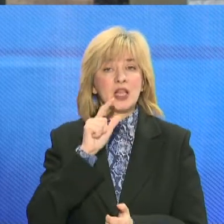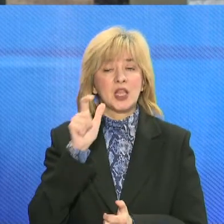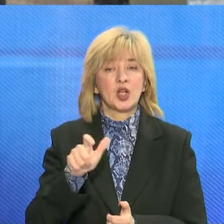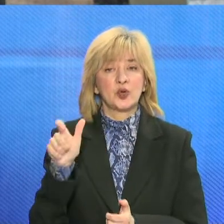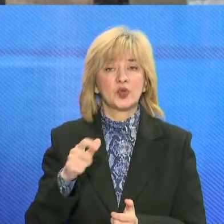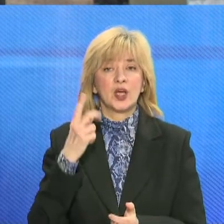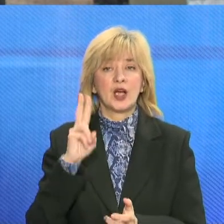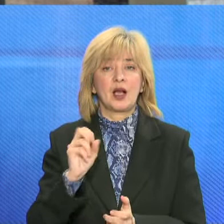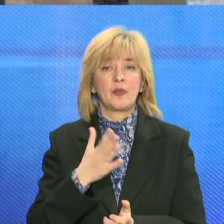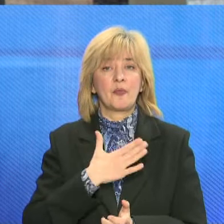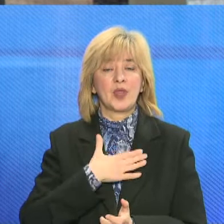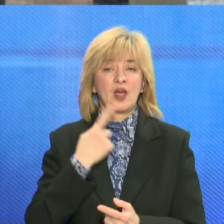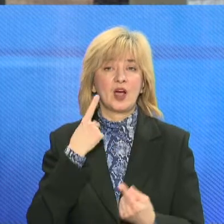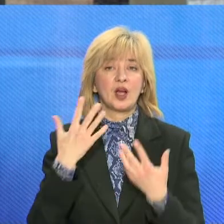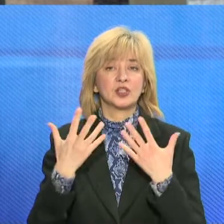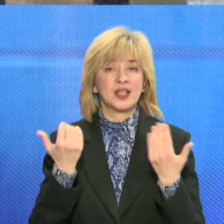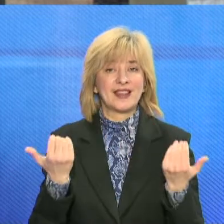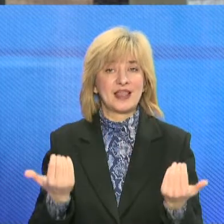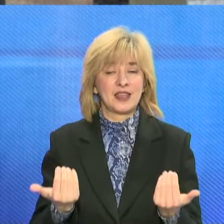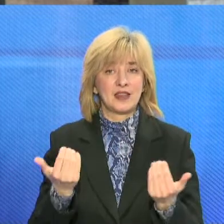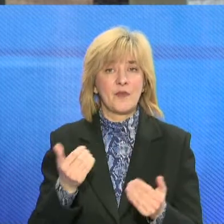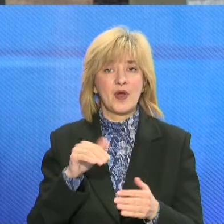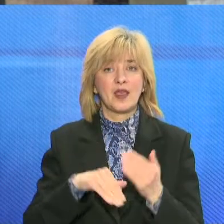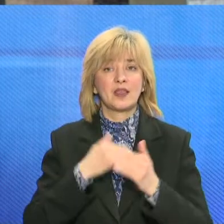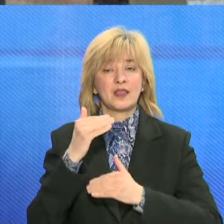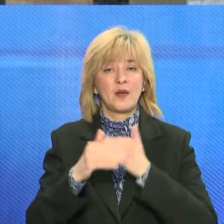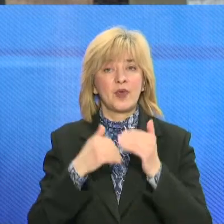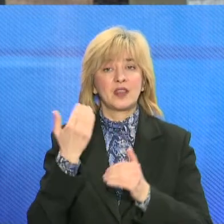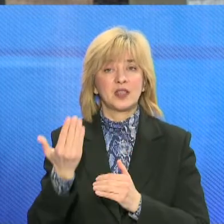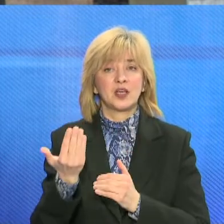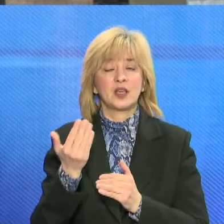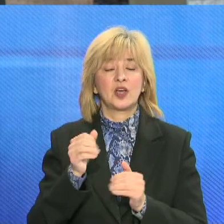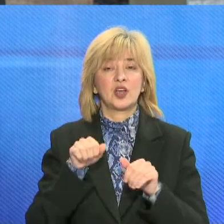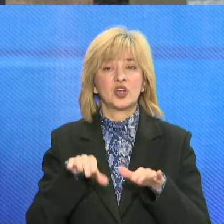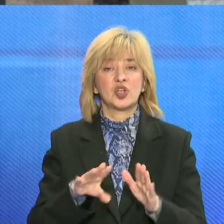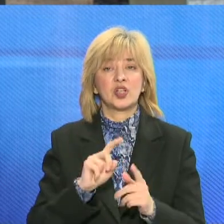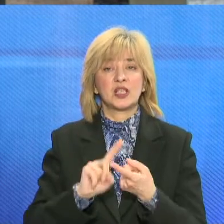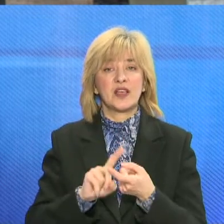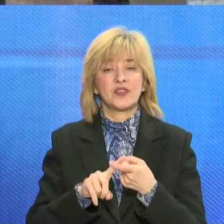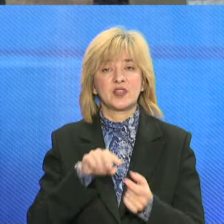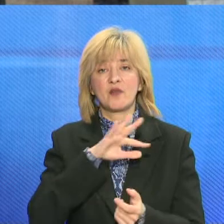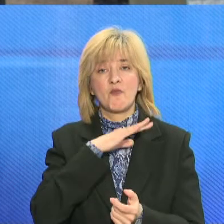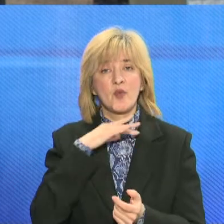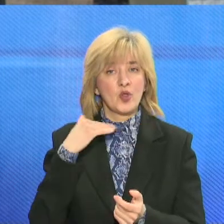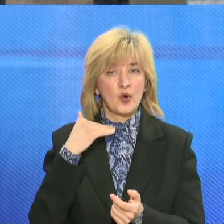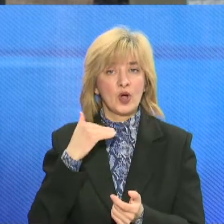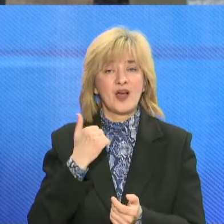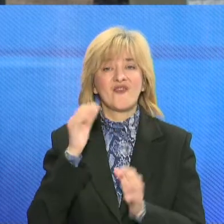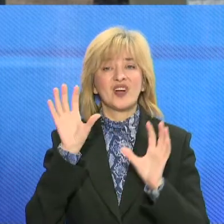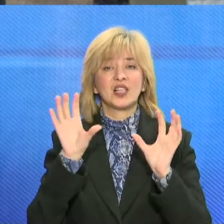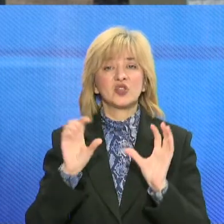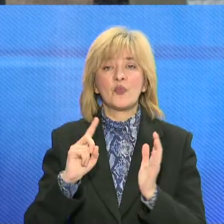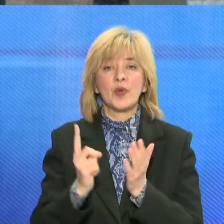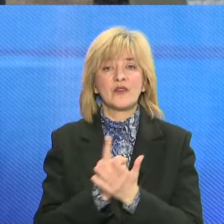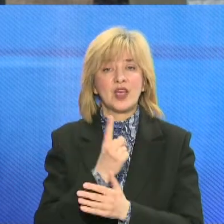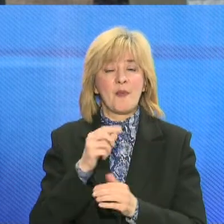на данном этапе, они понимают, что от их решения зависит очень много. Ведь и в Конституции впервые прописана